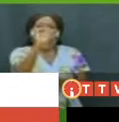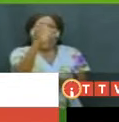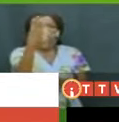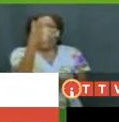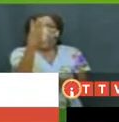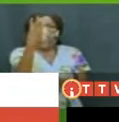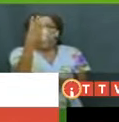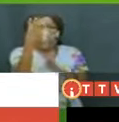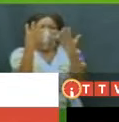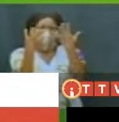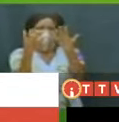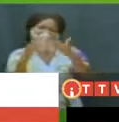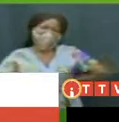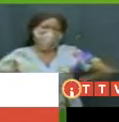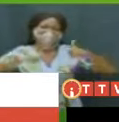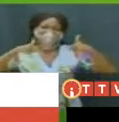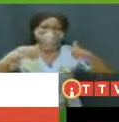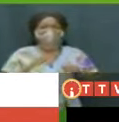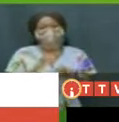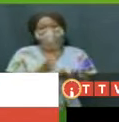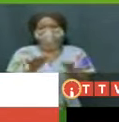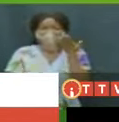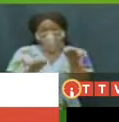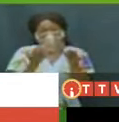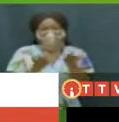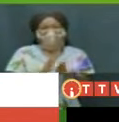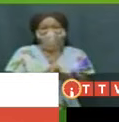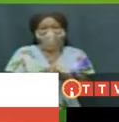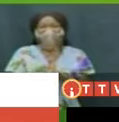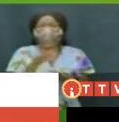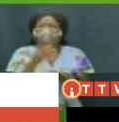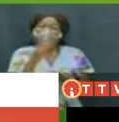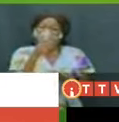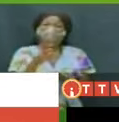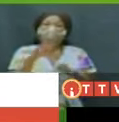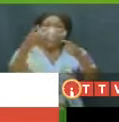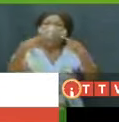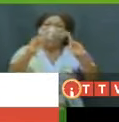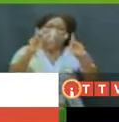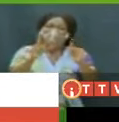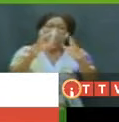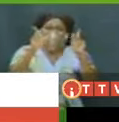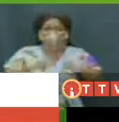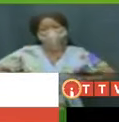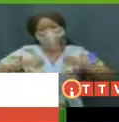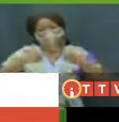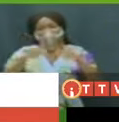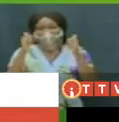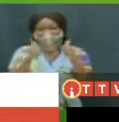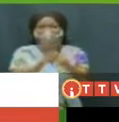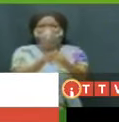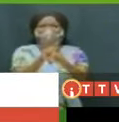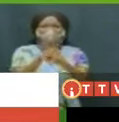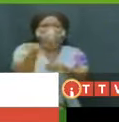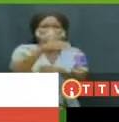1039 achira matendawo. Kutanthauza kuti nkuteka ndithu kuchira. Bolanso kutsatira zimene